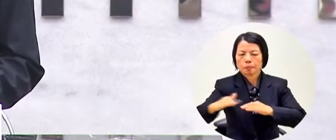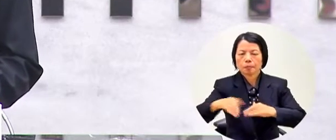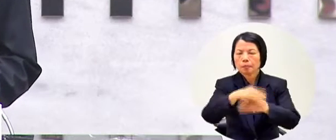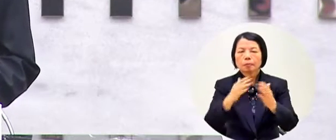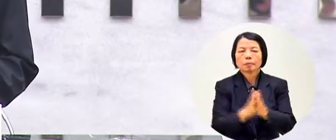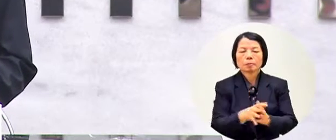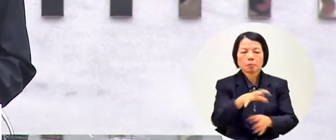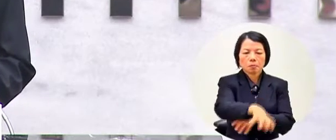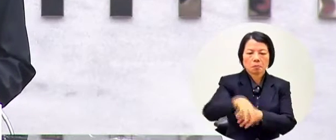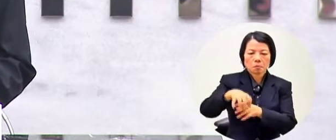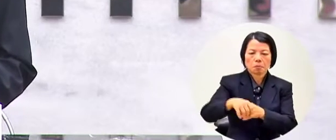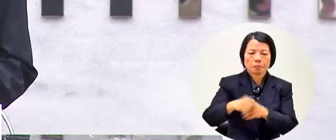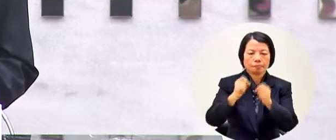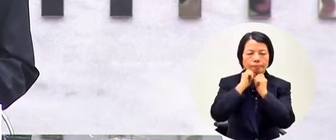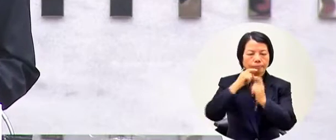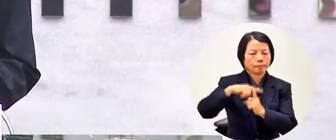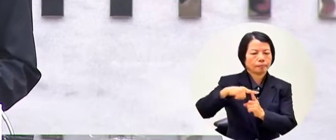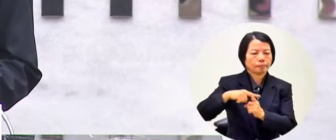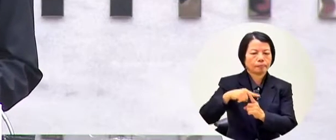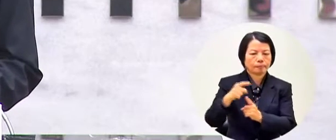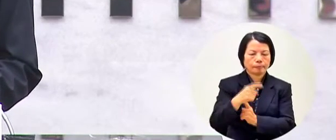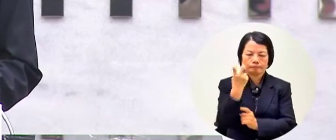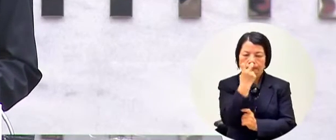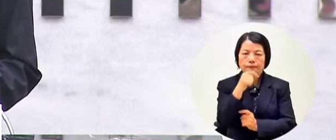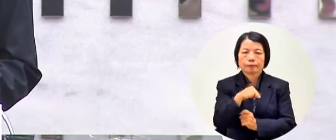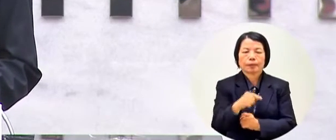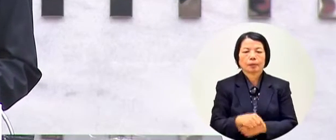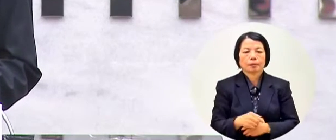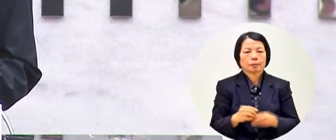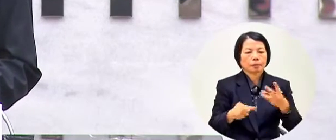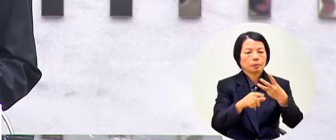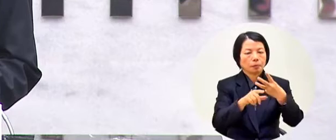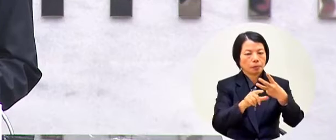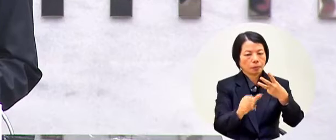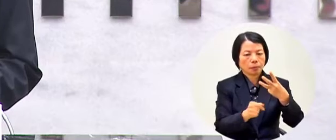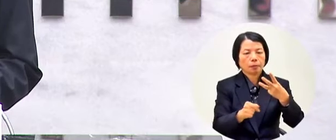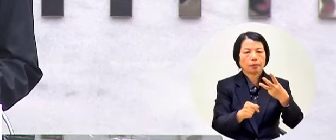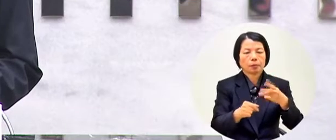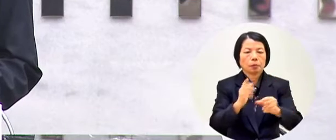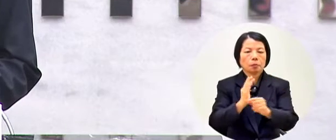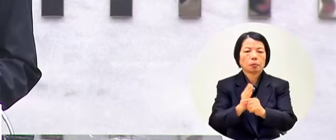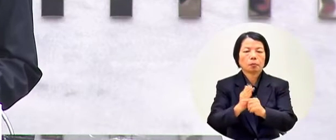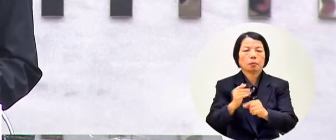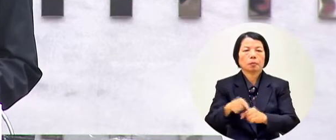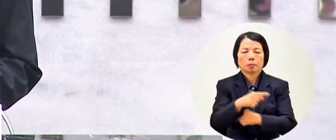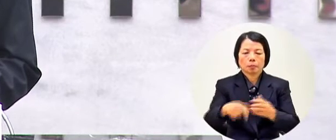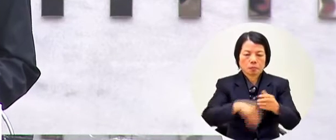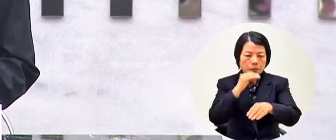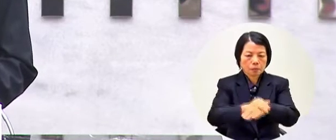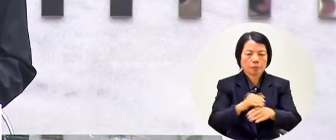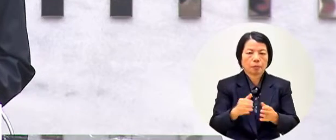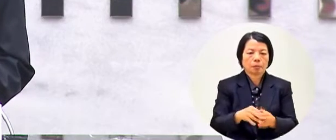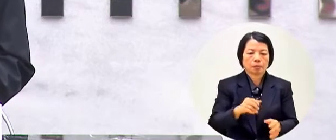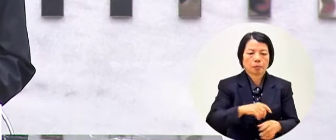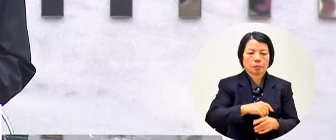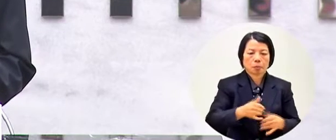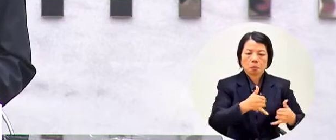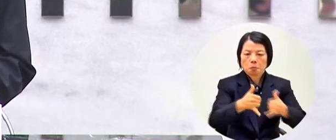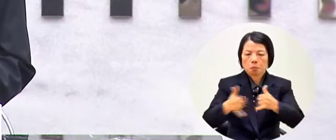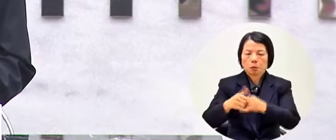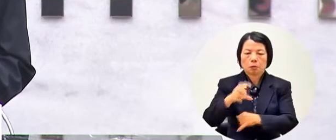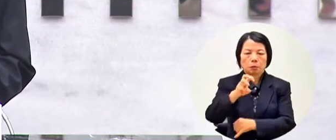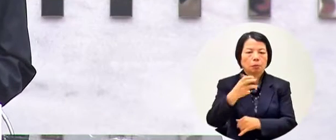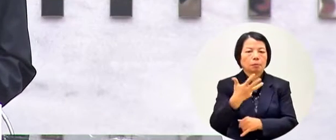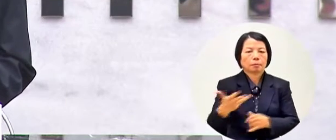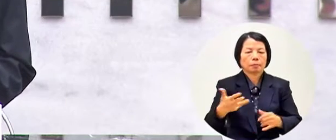施工品质。至今年3月中旬，已经完成铺设38条市区重要道